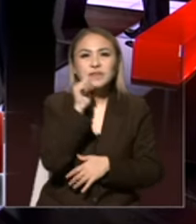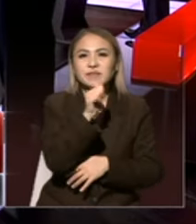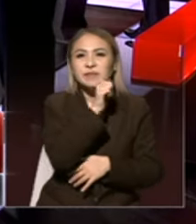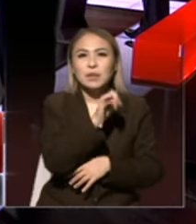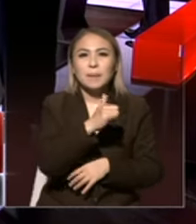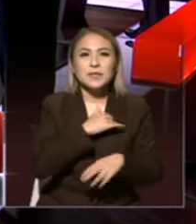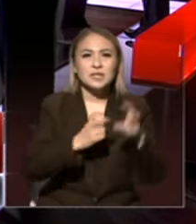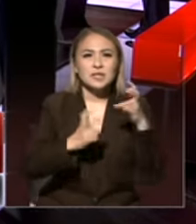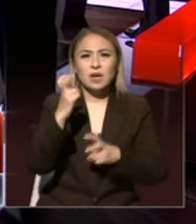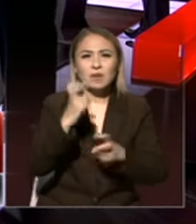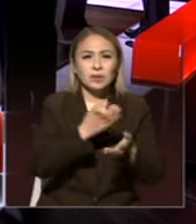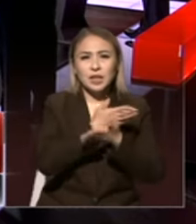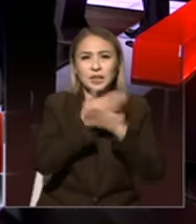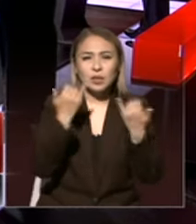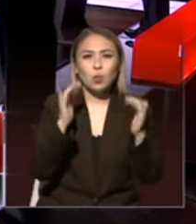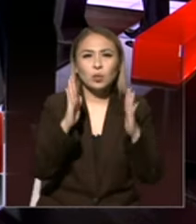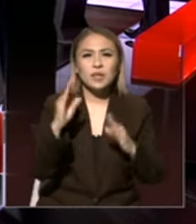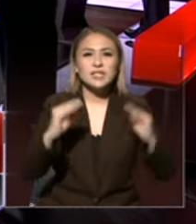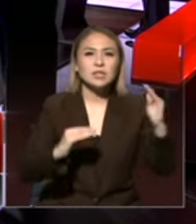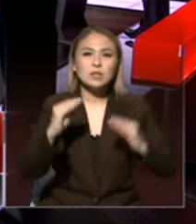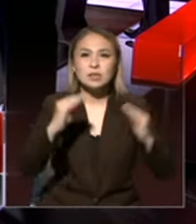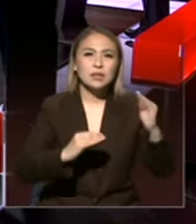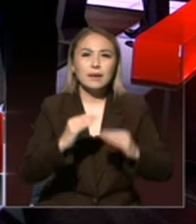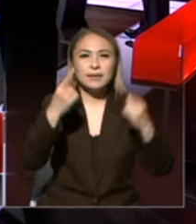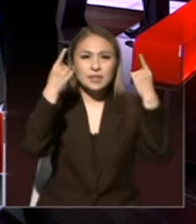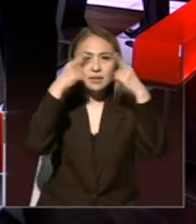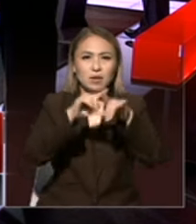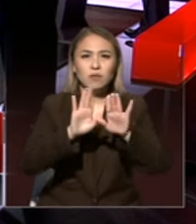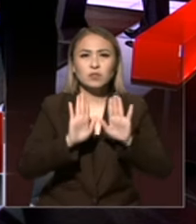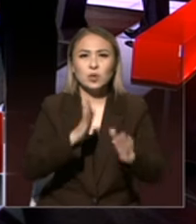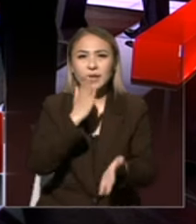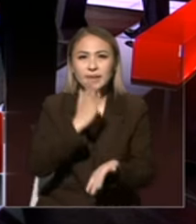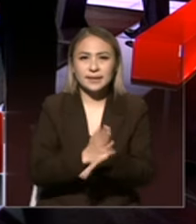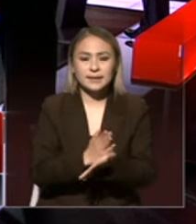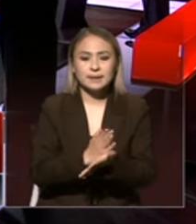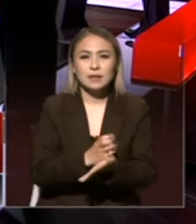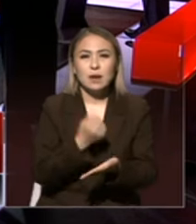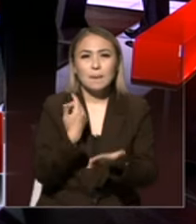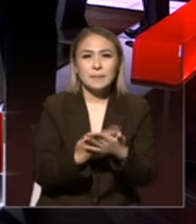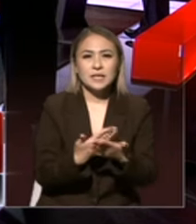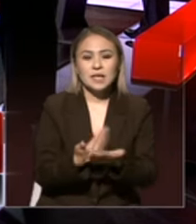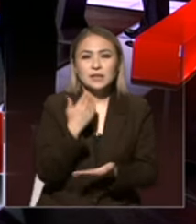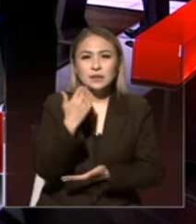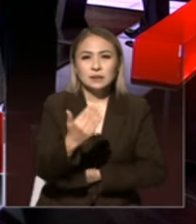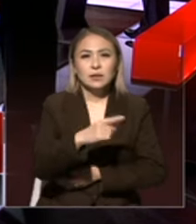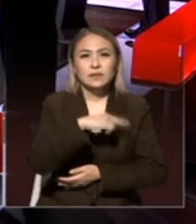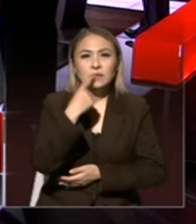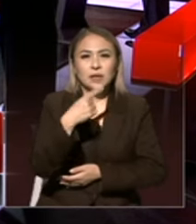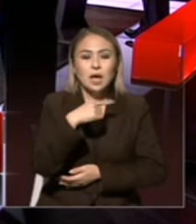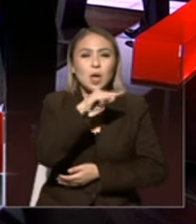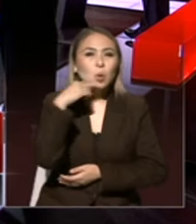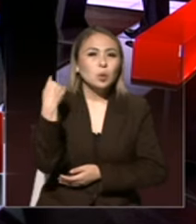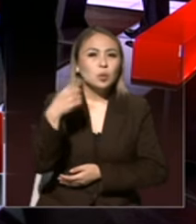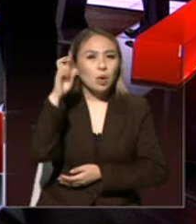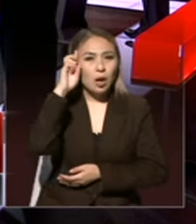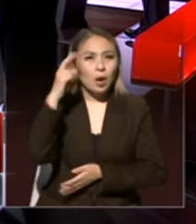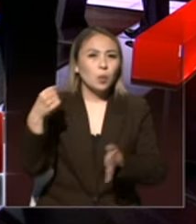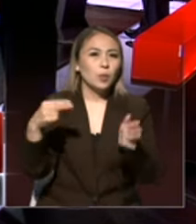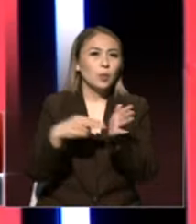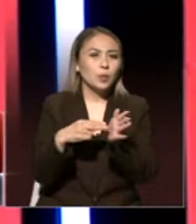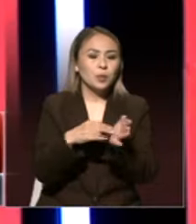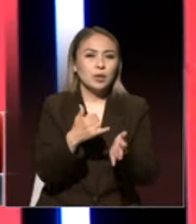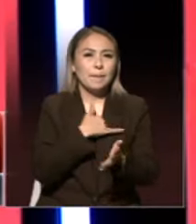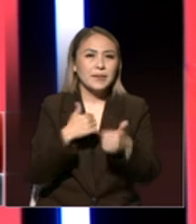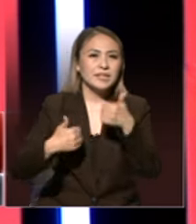бізде завод бар деп, бізде сборочный цех бар деу керек. Ал енді жаңа сіз айтып кеттіңіз, мынау Ресей мемлекетімен бағаларымен біздің